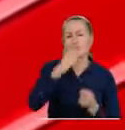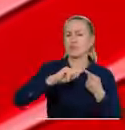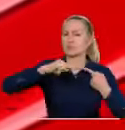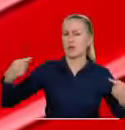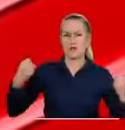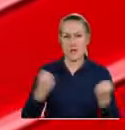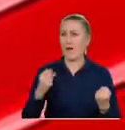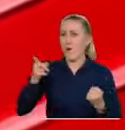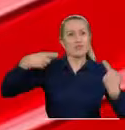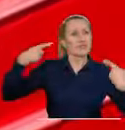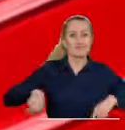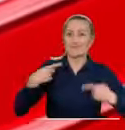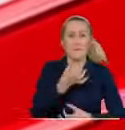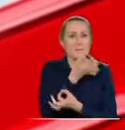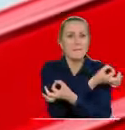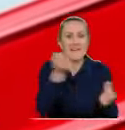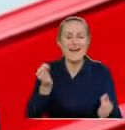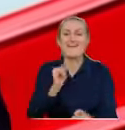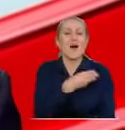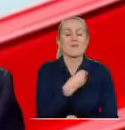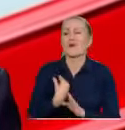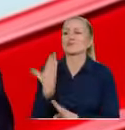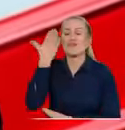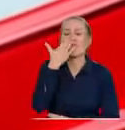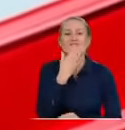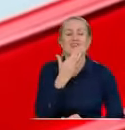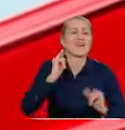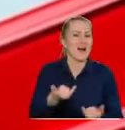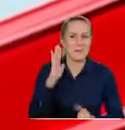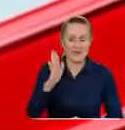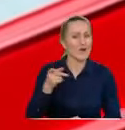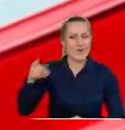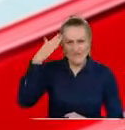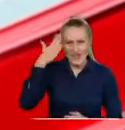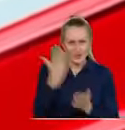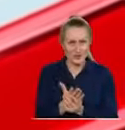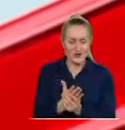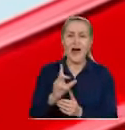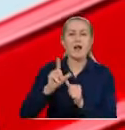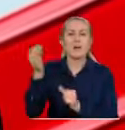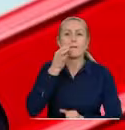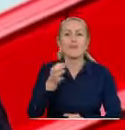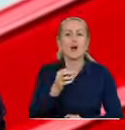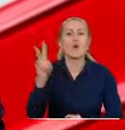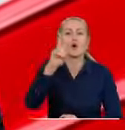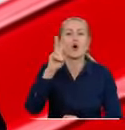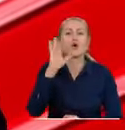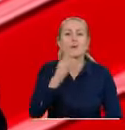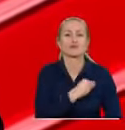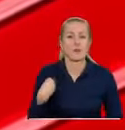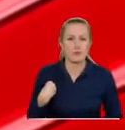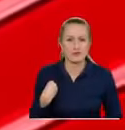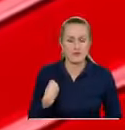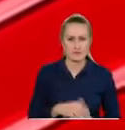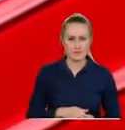nie pytał się w tym zdaniu o tym, jaka Polska będzie, bo on wiedział, jaka Polska będzie. Ale on się pytał, czyja Polska będzie. Z początku